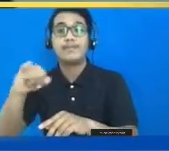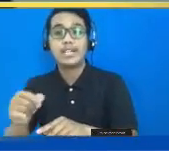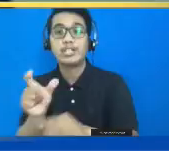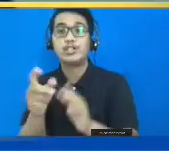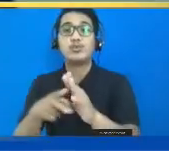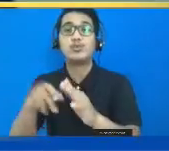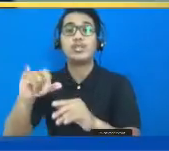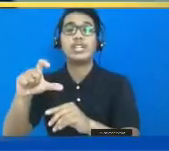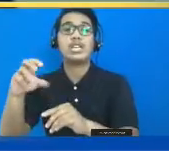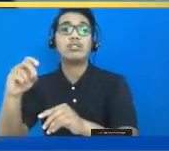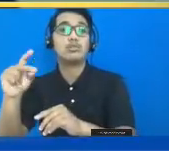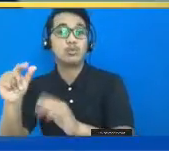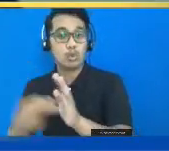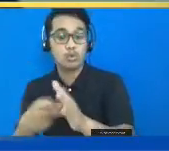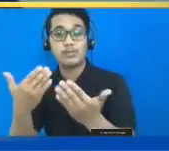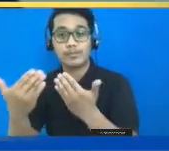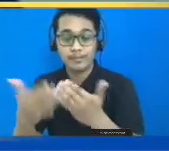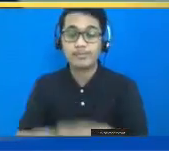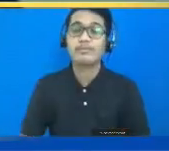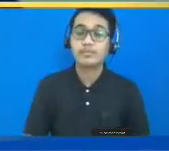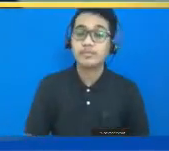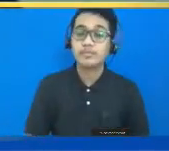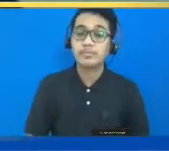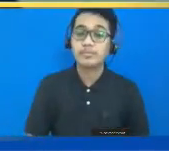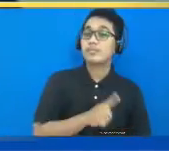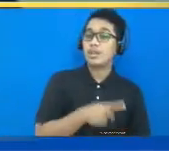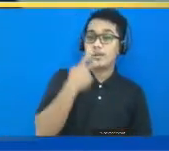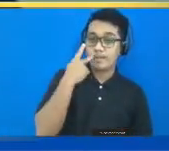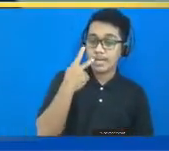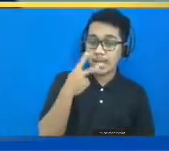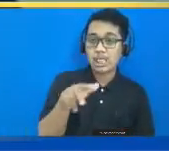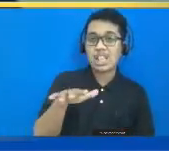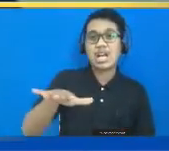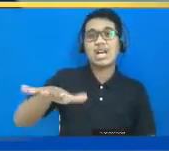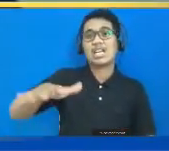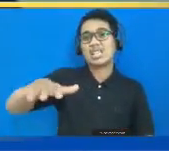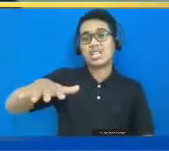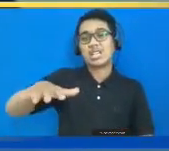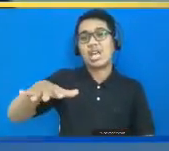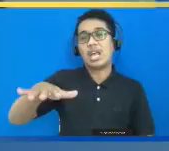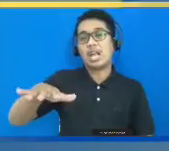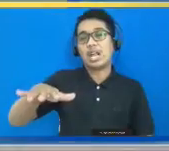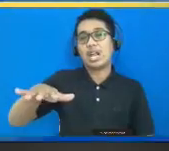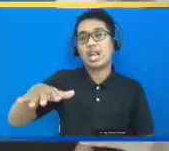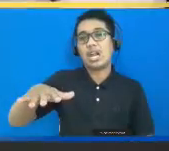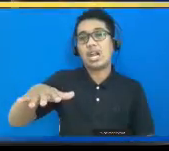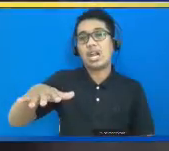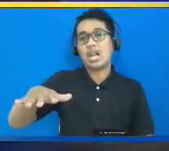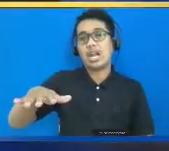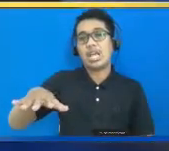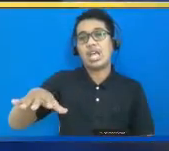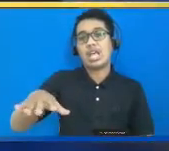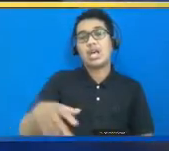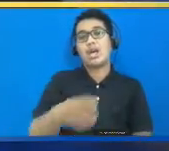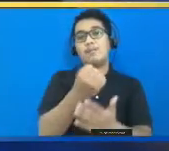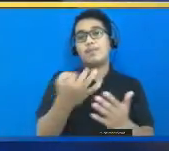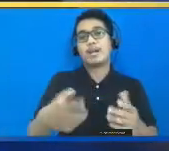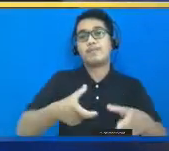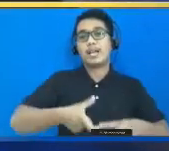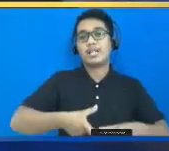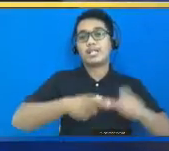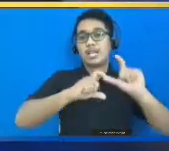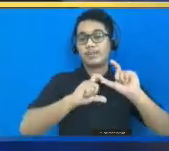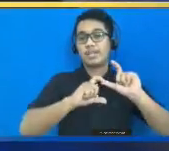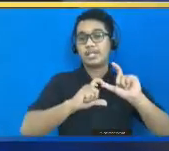Unicorn juga amin terus bisa melihat alam secara rata-rata Adik apa beberapa staf